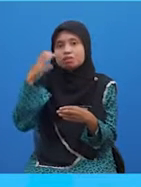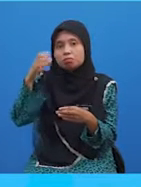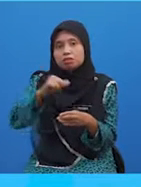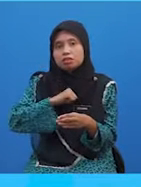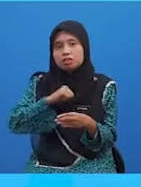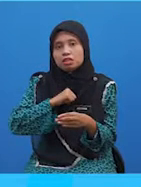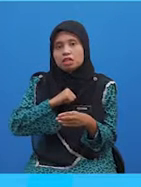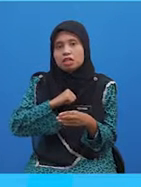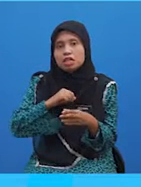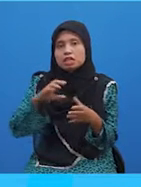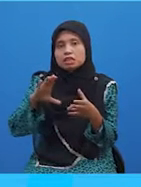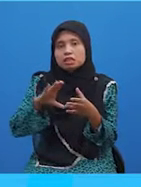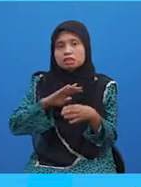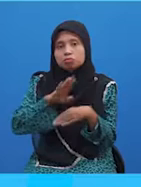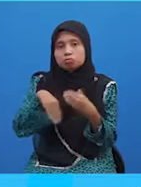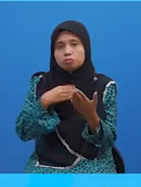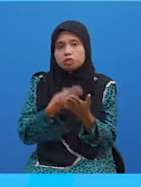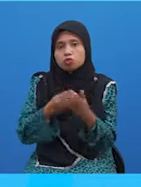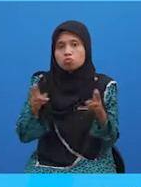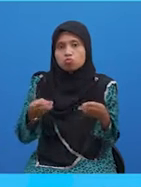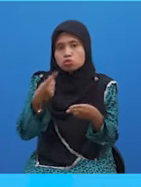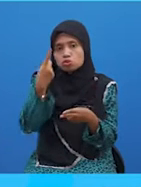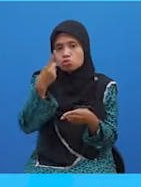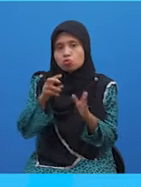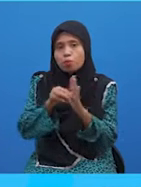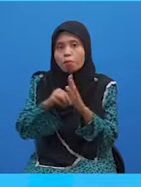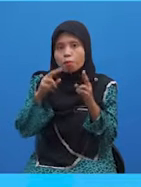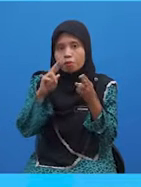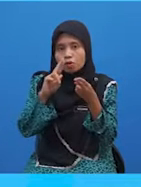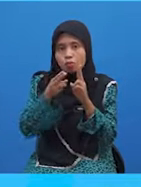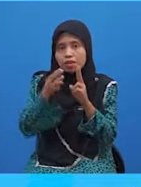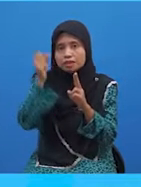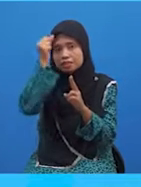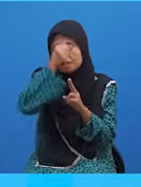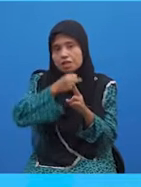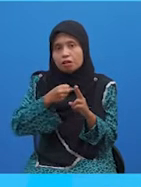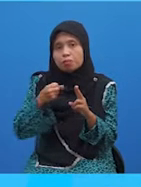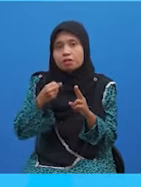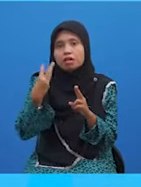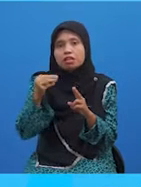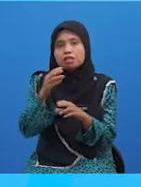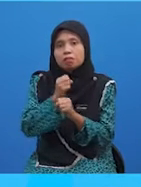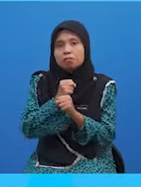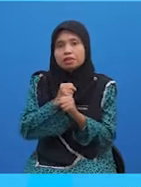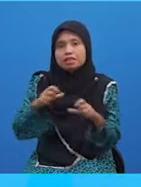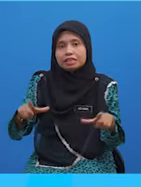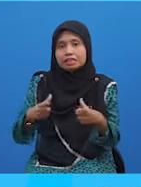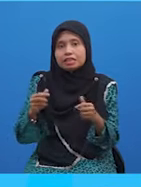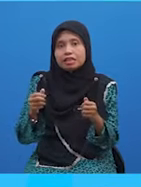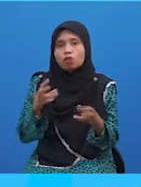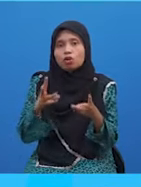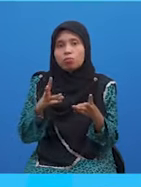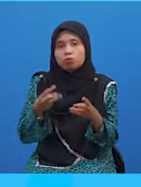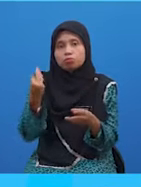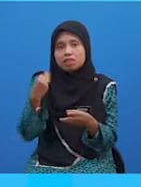diri. Kesimpulannya, usaha untuk mengubah sikap mereka dapat dilaksanakan meskipun